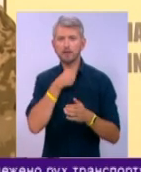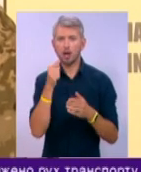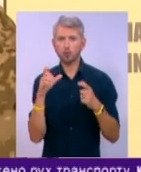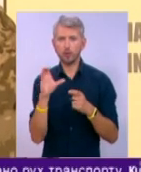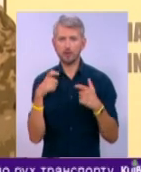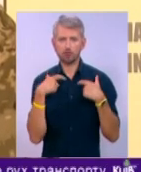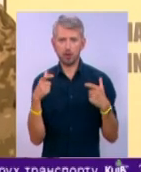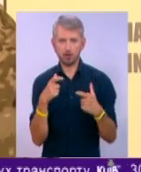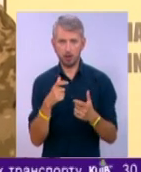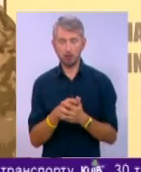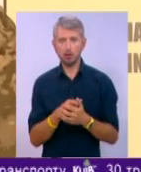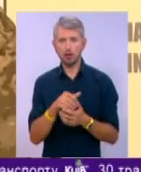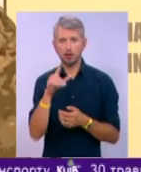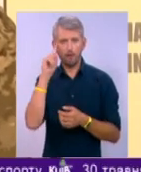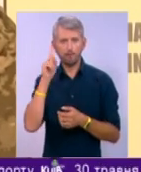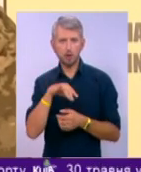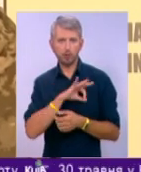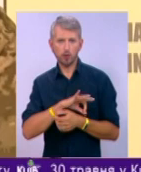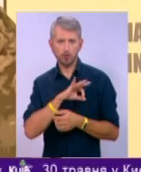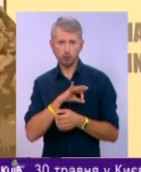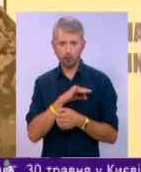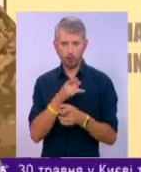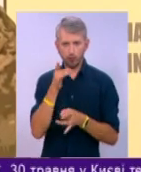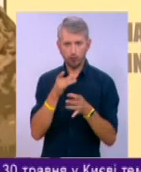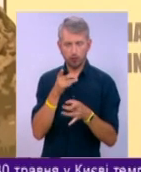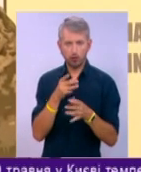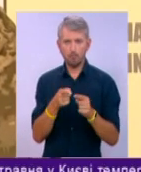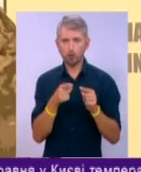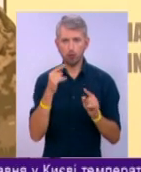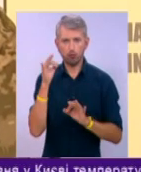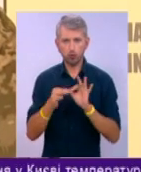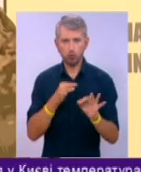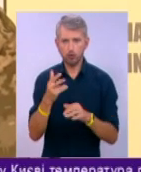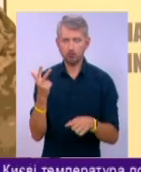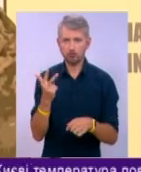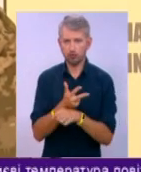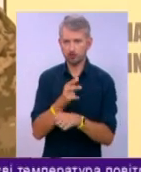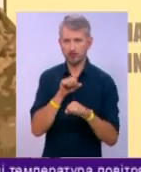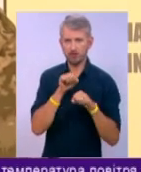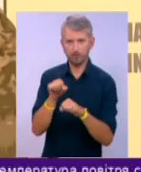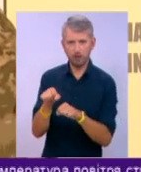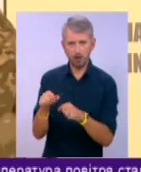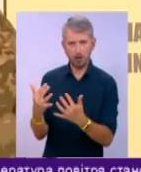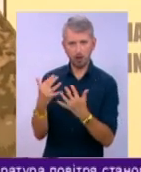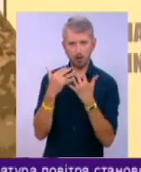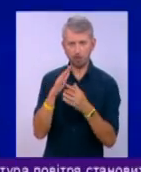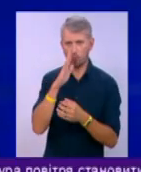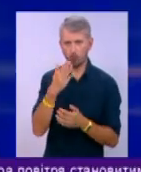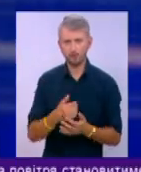Андрія Бондаря, вміло використовуючи манер вогнем, протягом доби тричі відбивали атаки ворога.